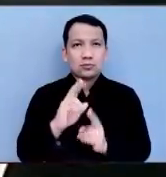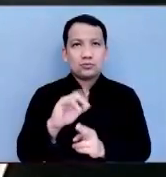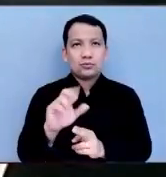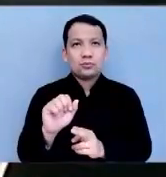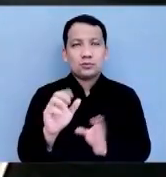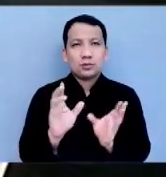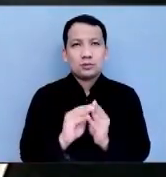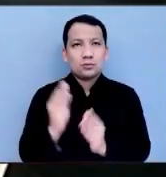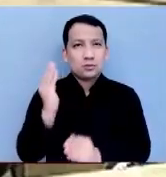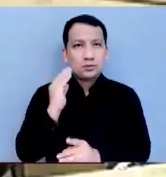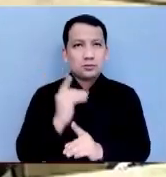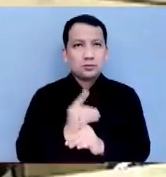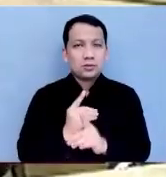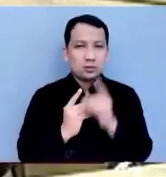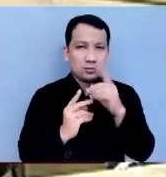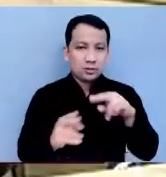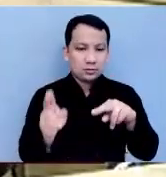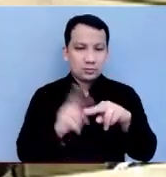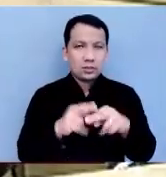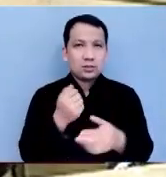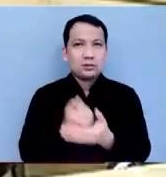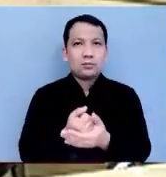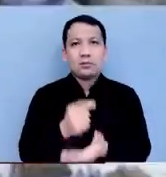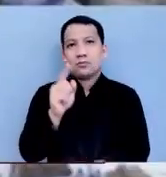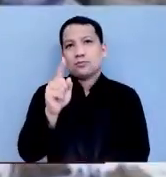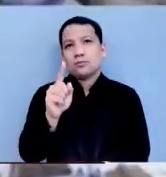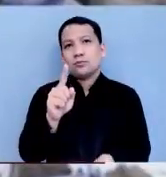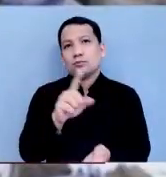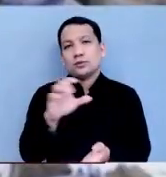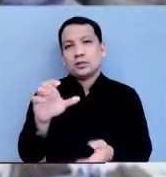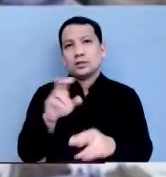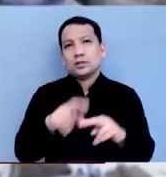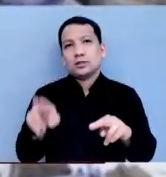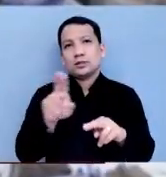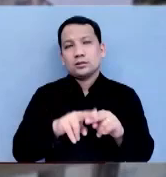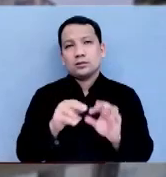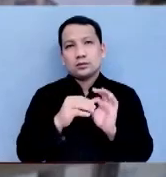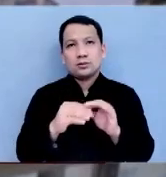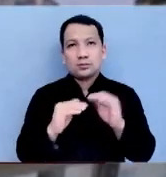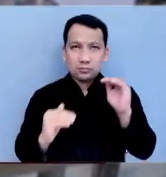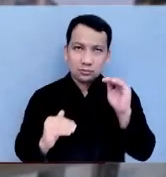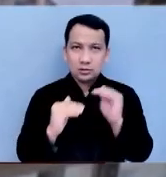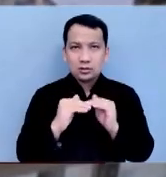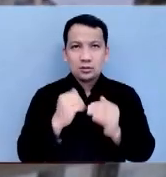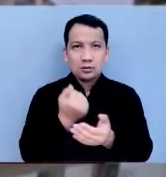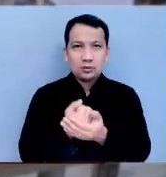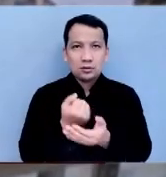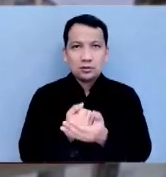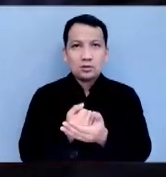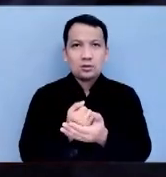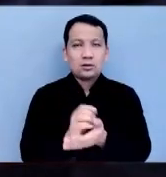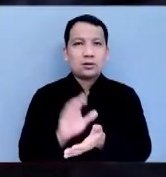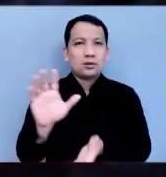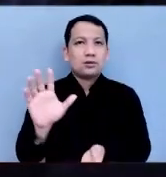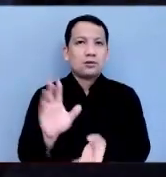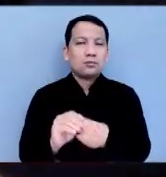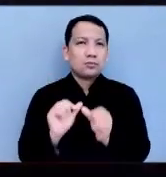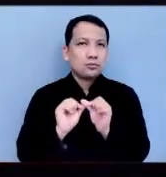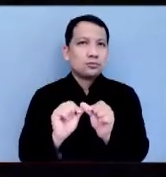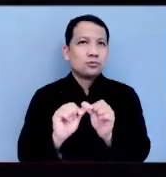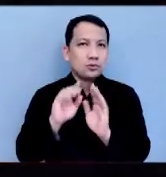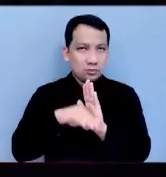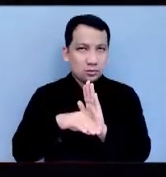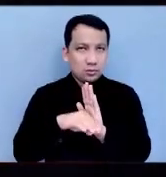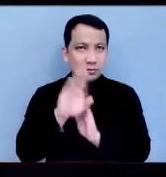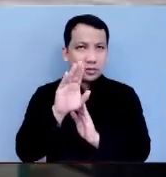noong Disyembre, dagdagan yan ng 100 piso para naman daw makahabol ang sweldo ng mga manggagawa sa patuloy na pagtaas ng presyo